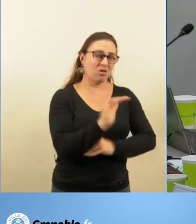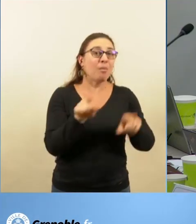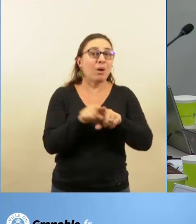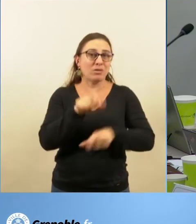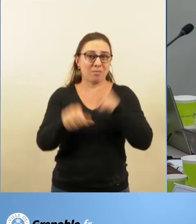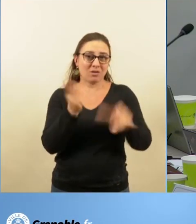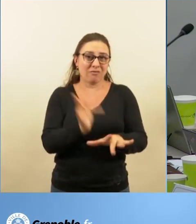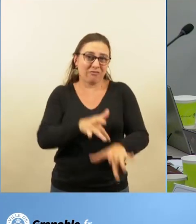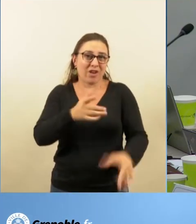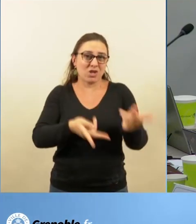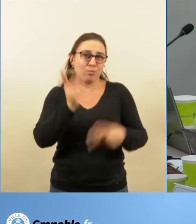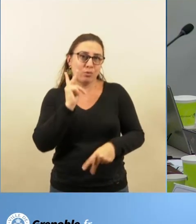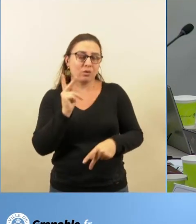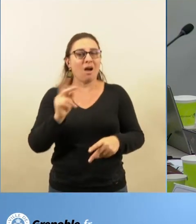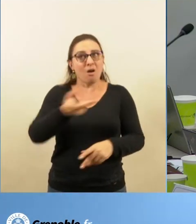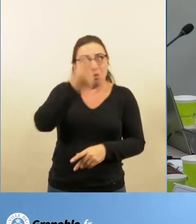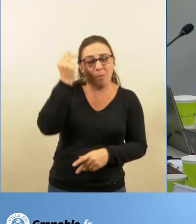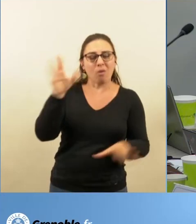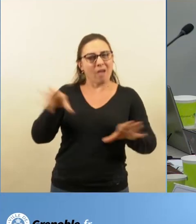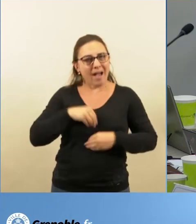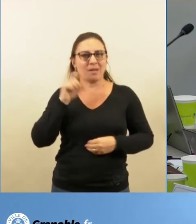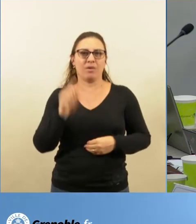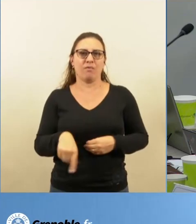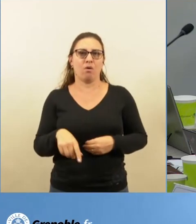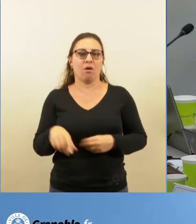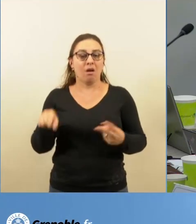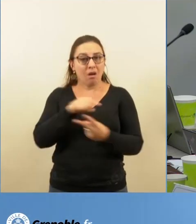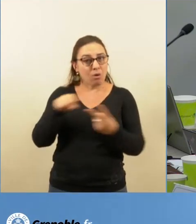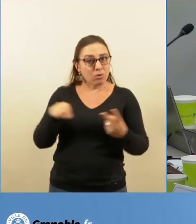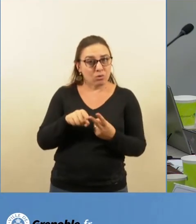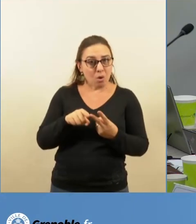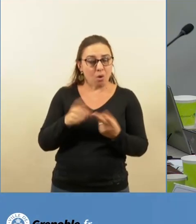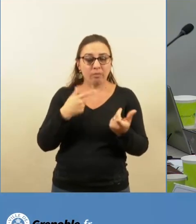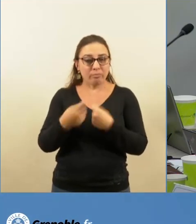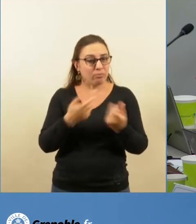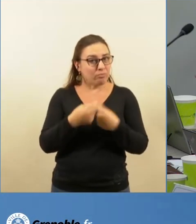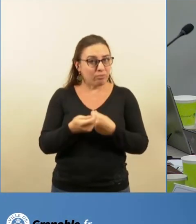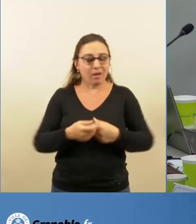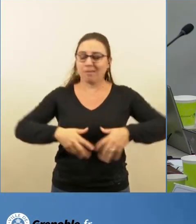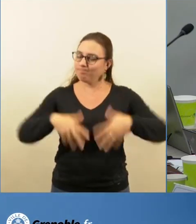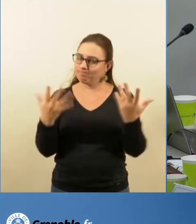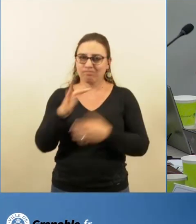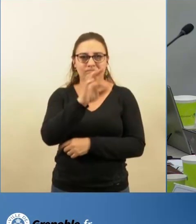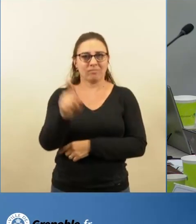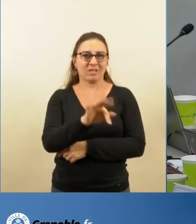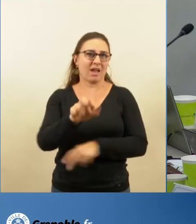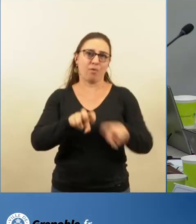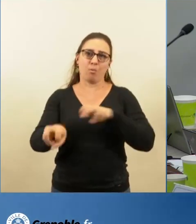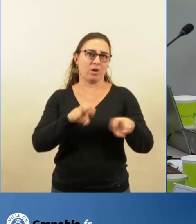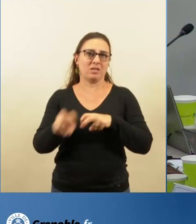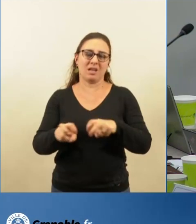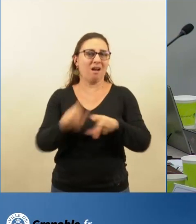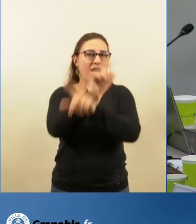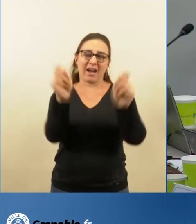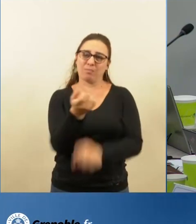plus fragiles soit acceptés et comprise si ces deux conditions essentielles ne sont pas réunies la ZF mobilité ne sera pas